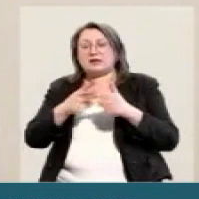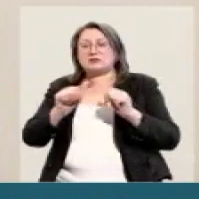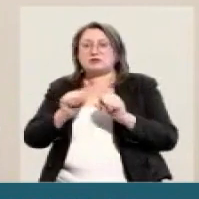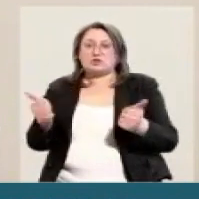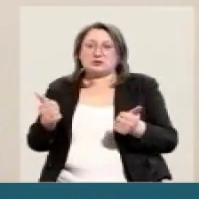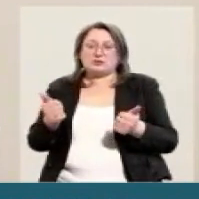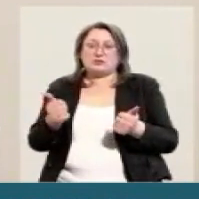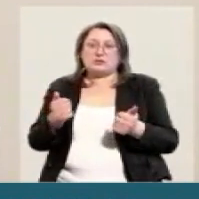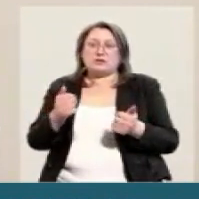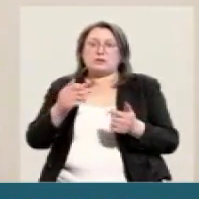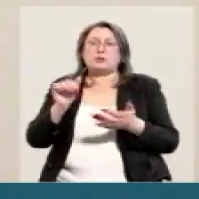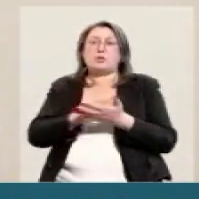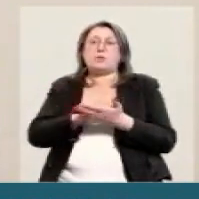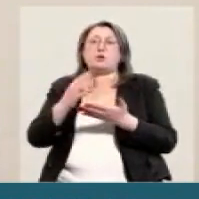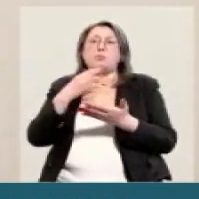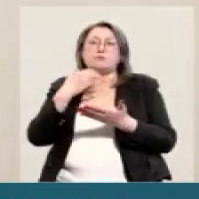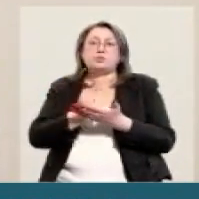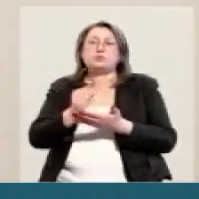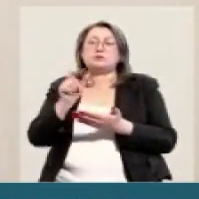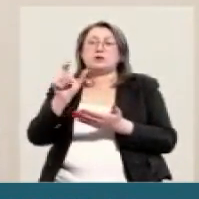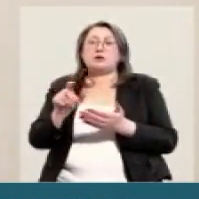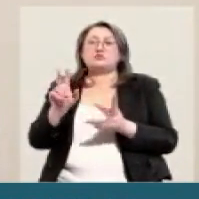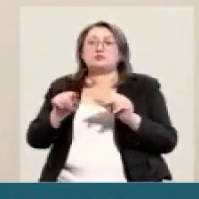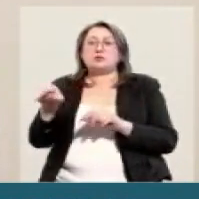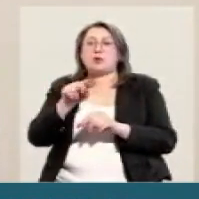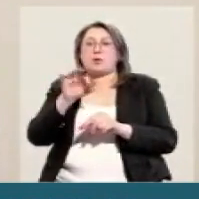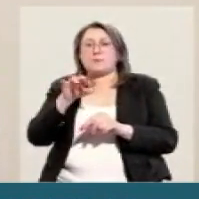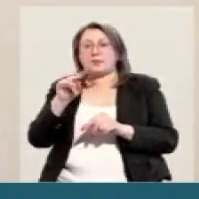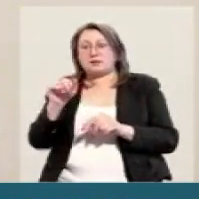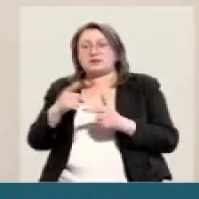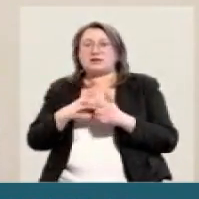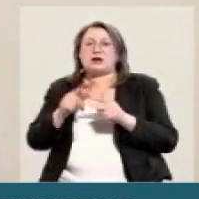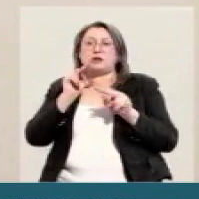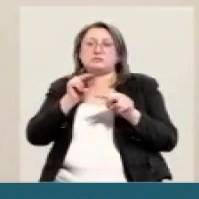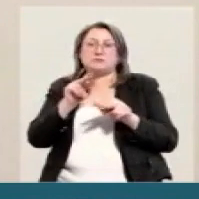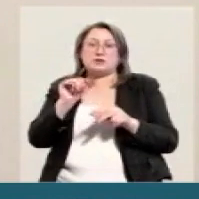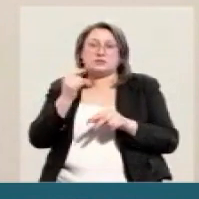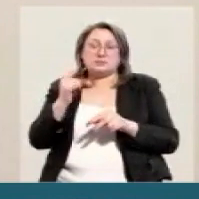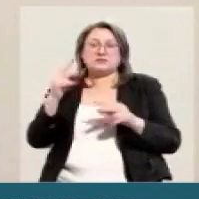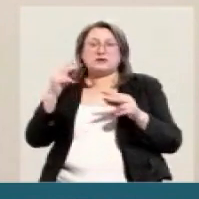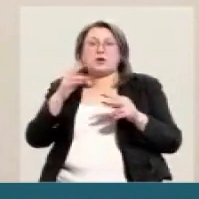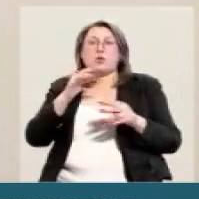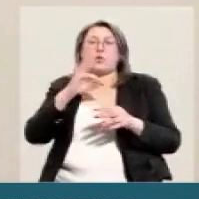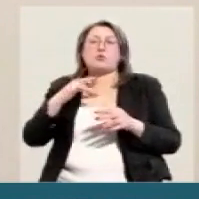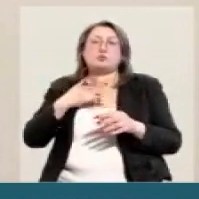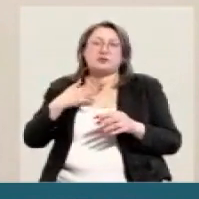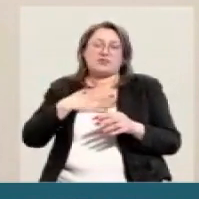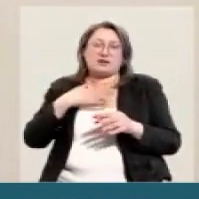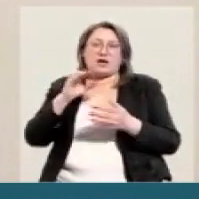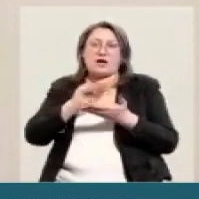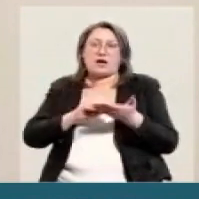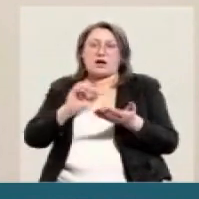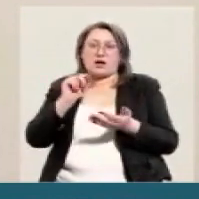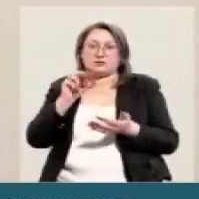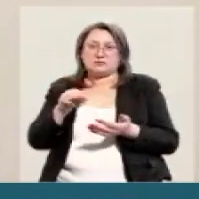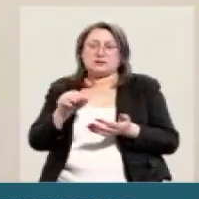брака, документ, подтверждающий установление опеки или попечительства над ребенком или сведения об усыновлении из актовой записи о